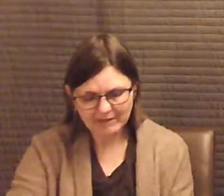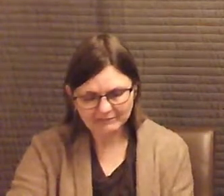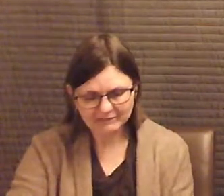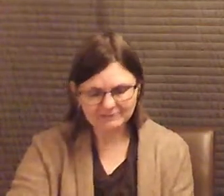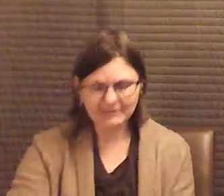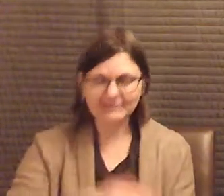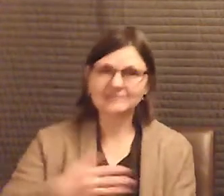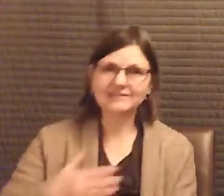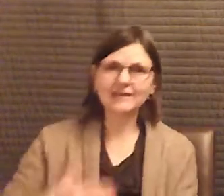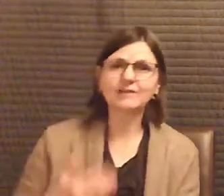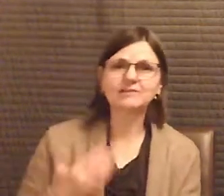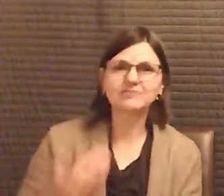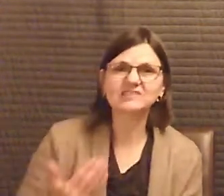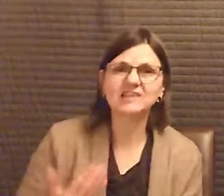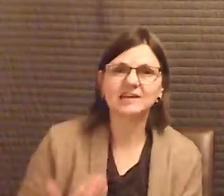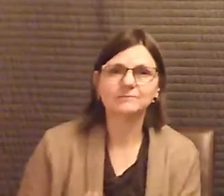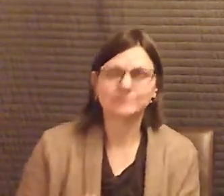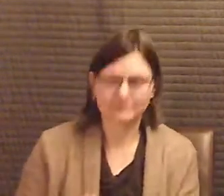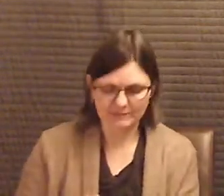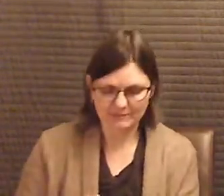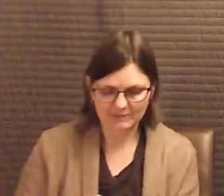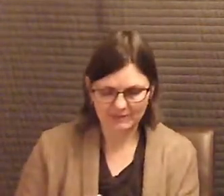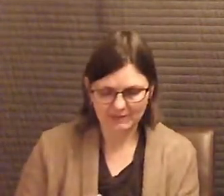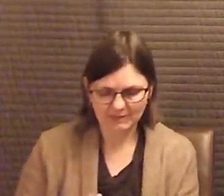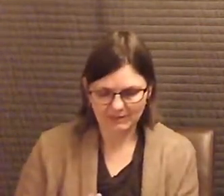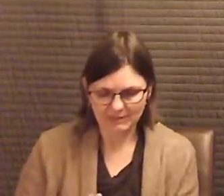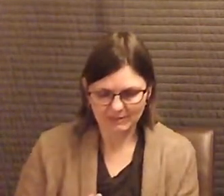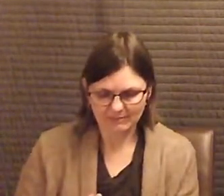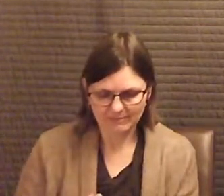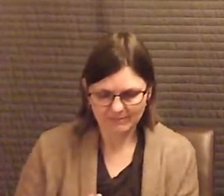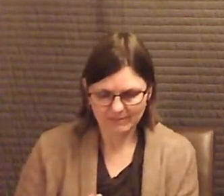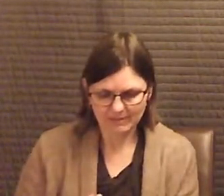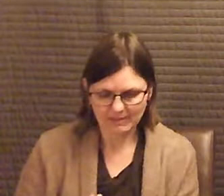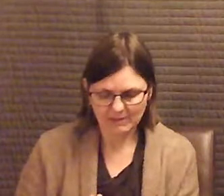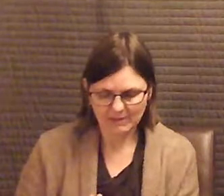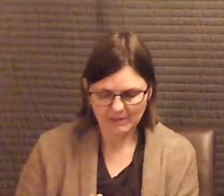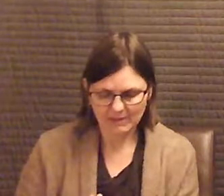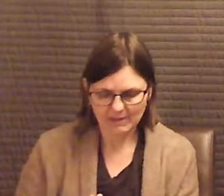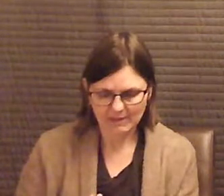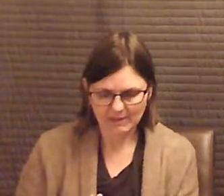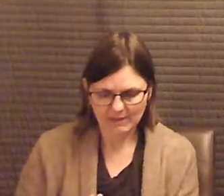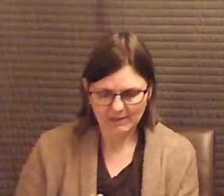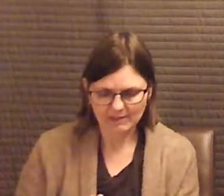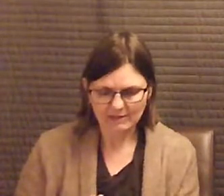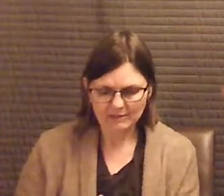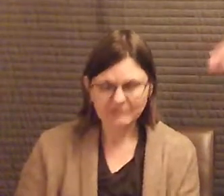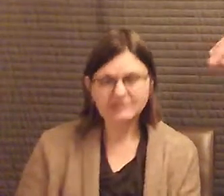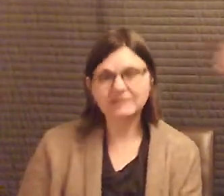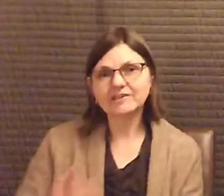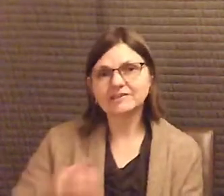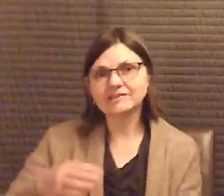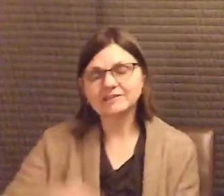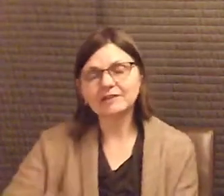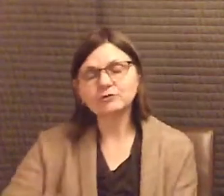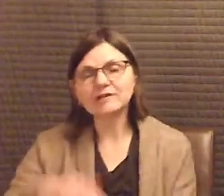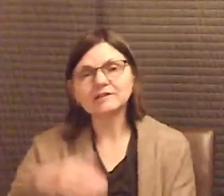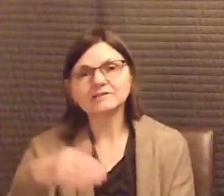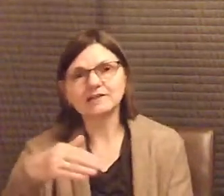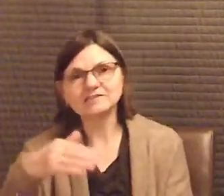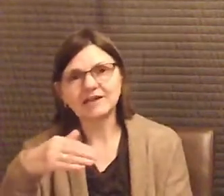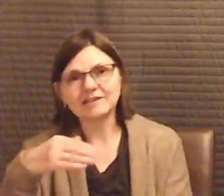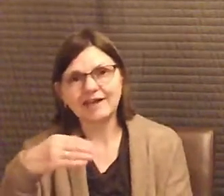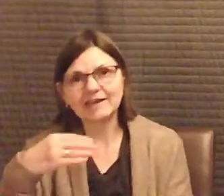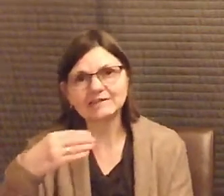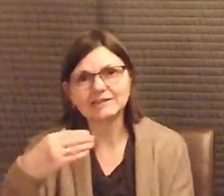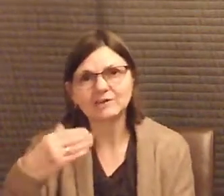maakt dat ze tegen zichzelf gaan dwars ligt nu kan je zien waar uw reject dozerblad sans want een beetje de staat hoeken